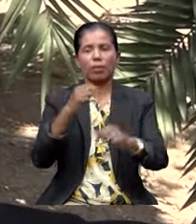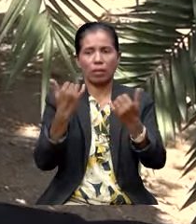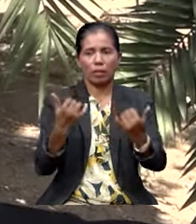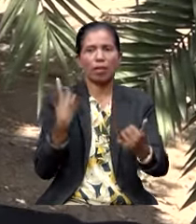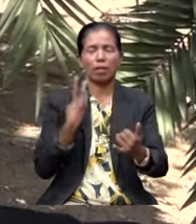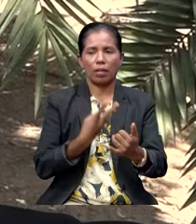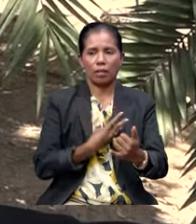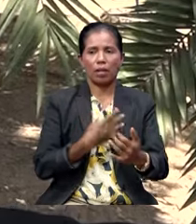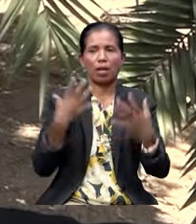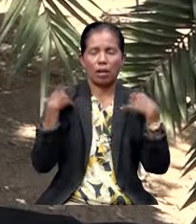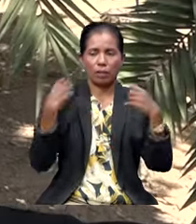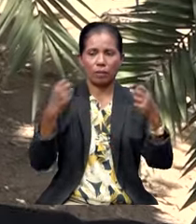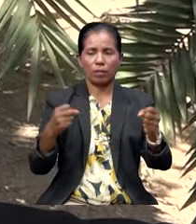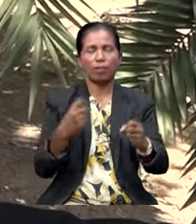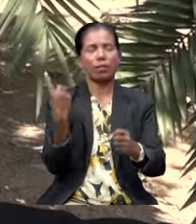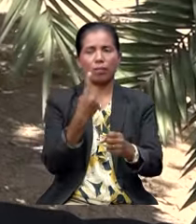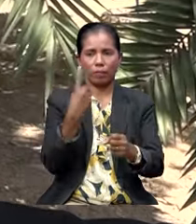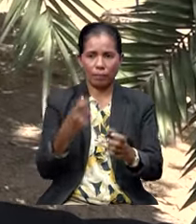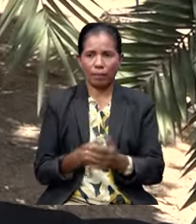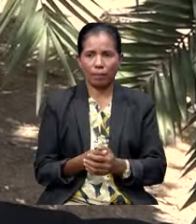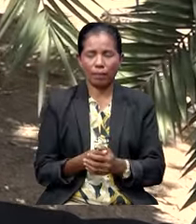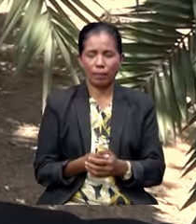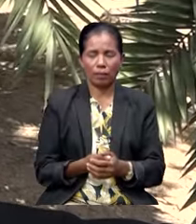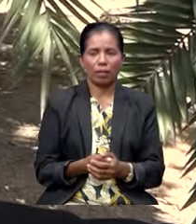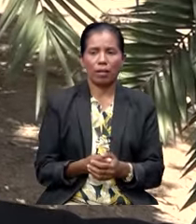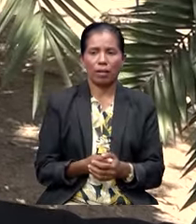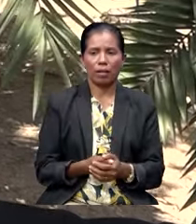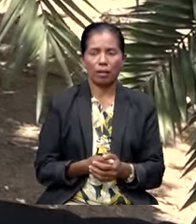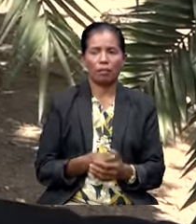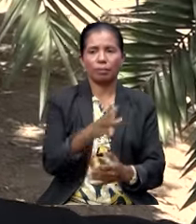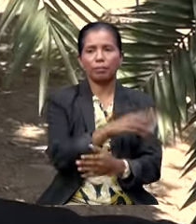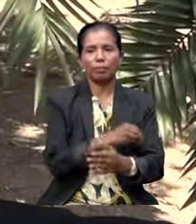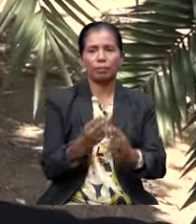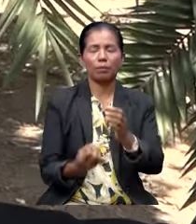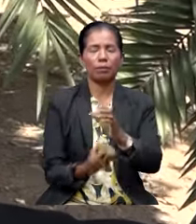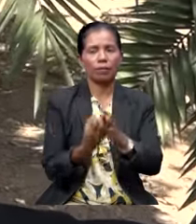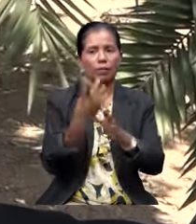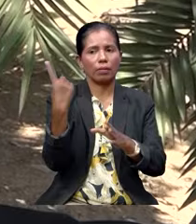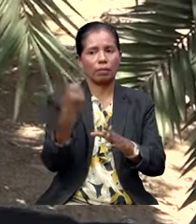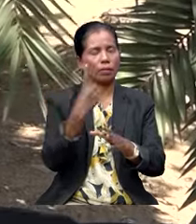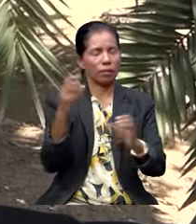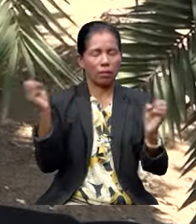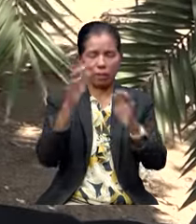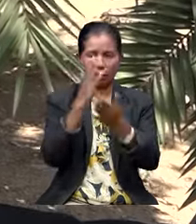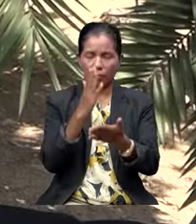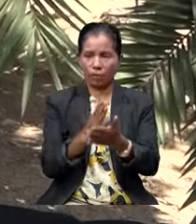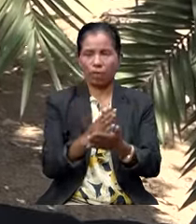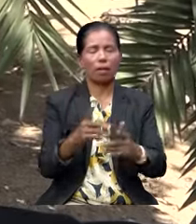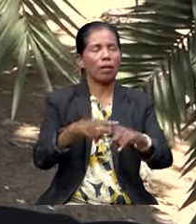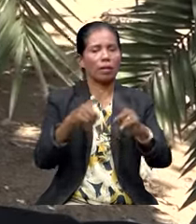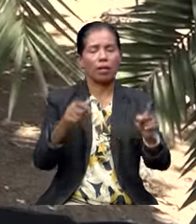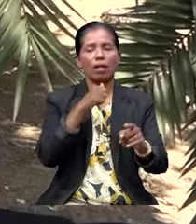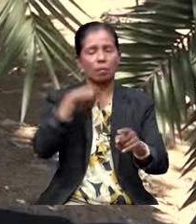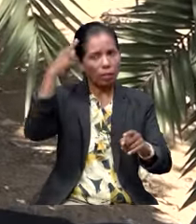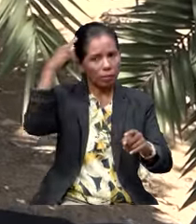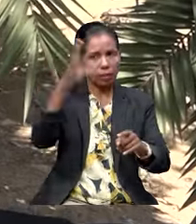ida ne hafor sa hamana sliutang. Hamana sliutang, no fin ida ne seburas label halah. Saya lah hamate, mai be hanya sang ohin amudehan